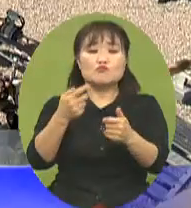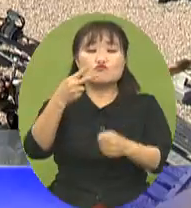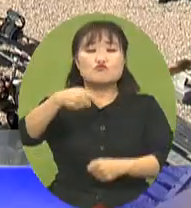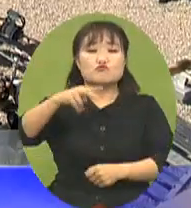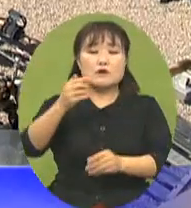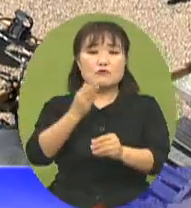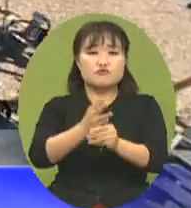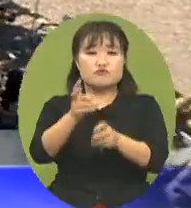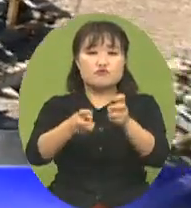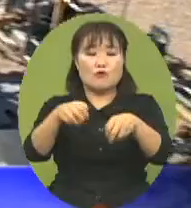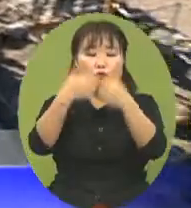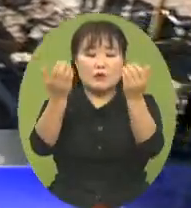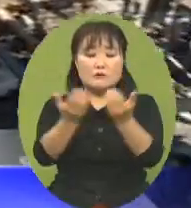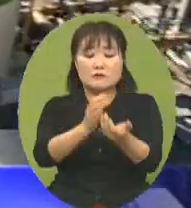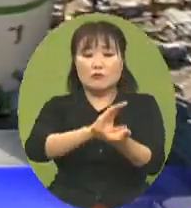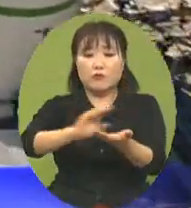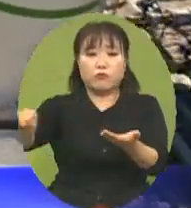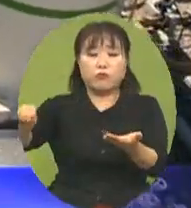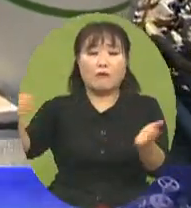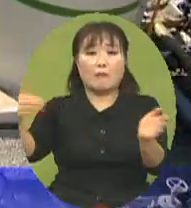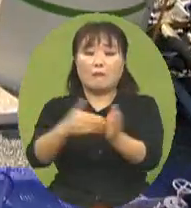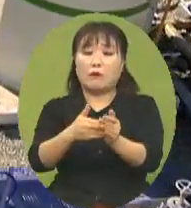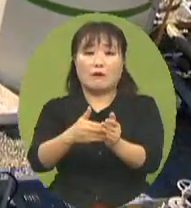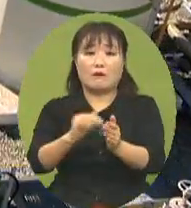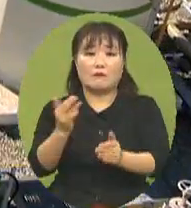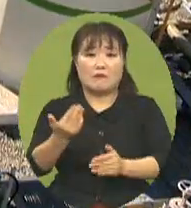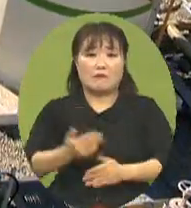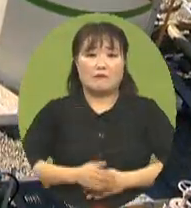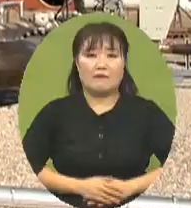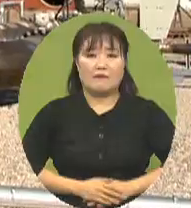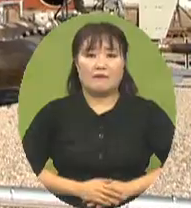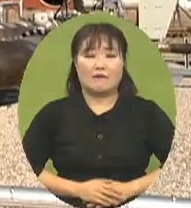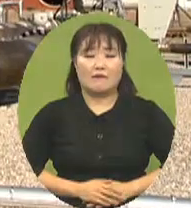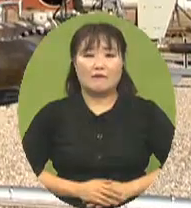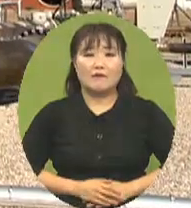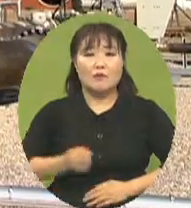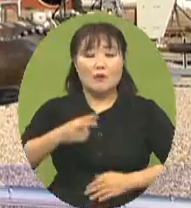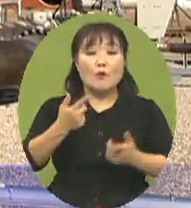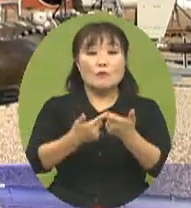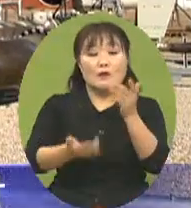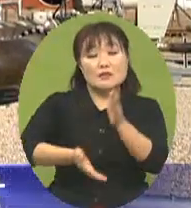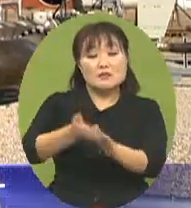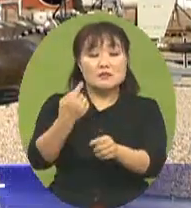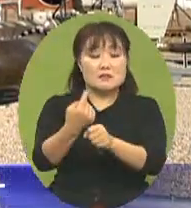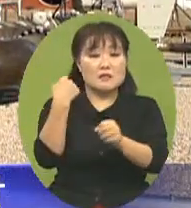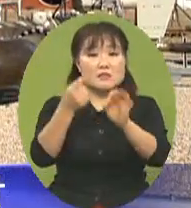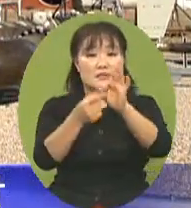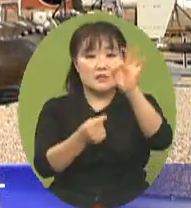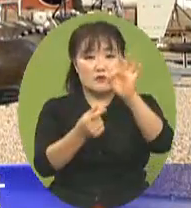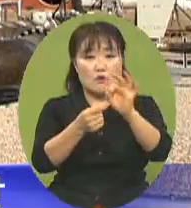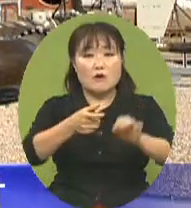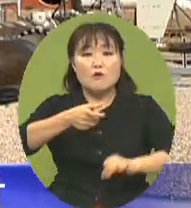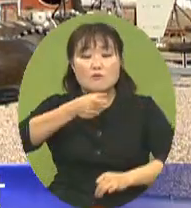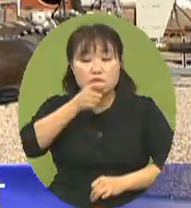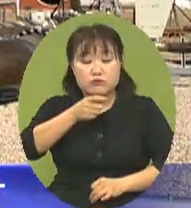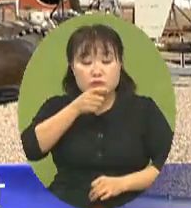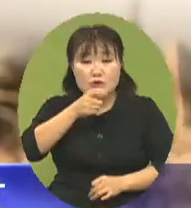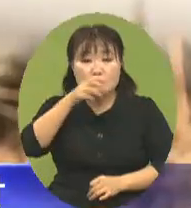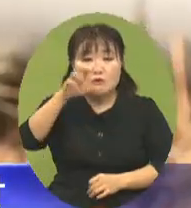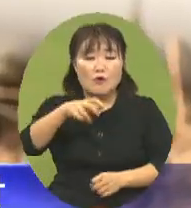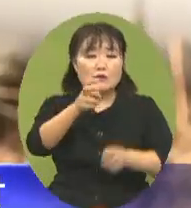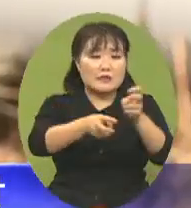두산중공업이 완전 철수하는 상황을 만들었다고 밝혔습니다. 또 부산시는 지난해 10월